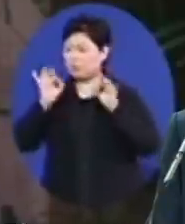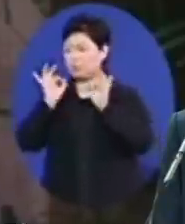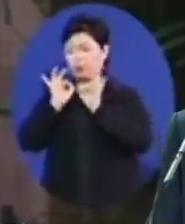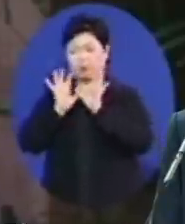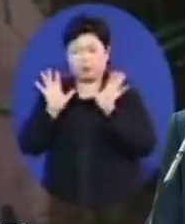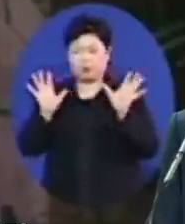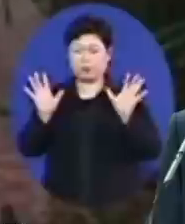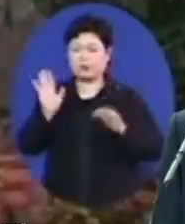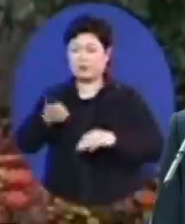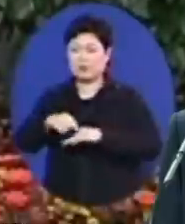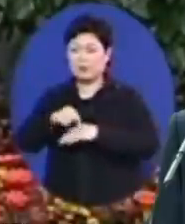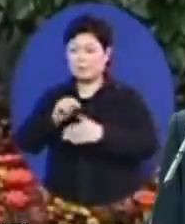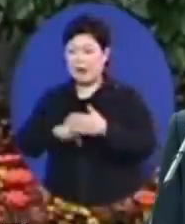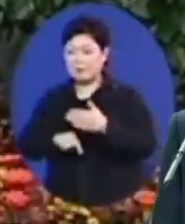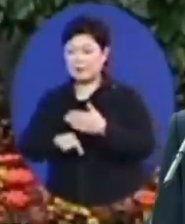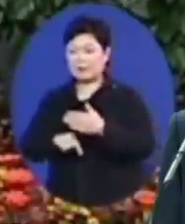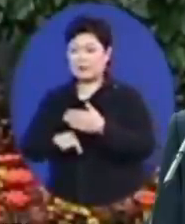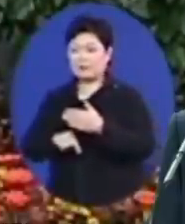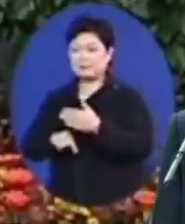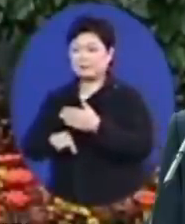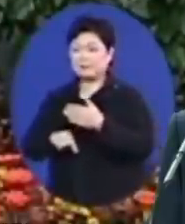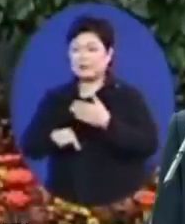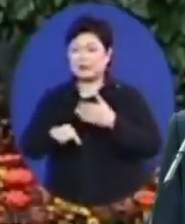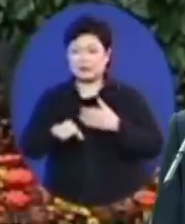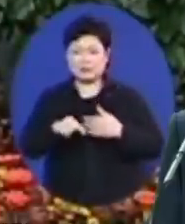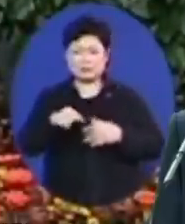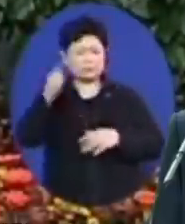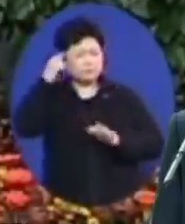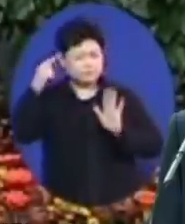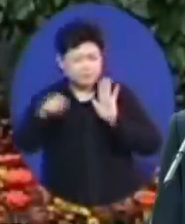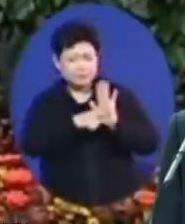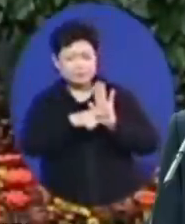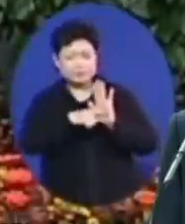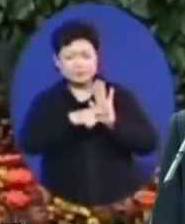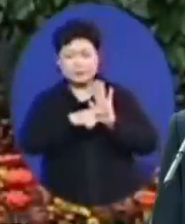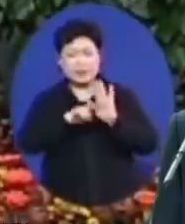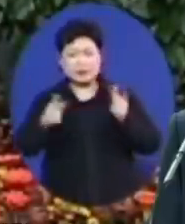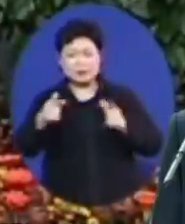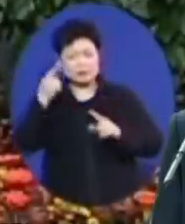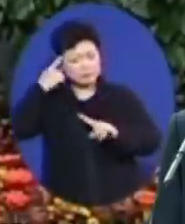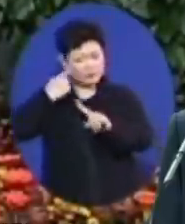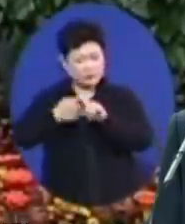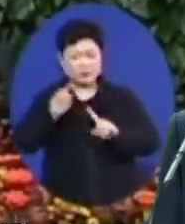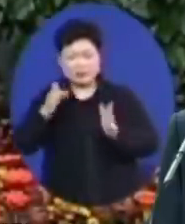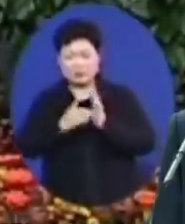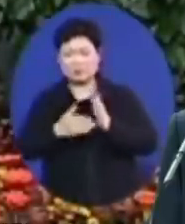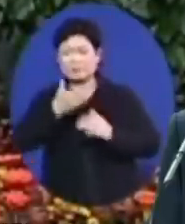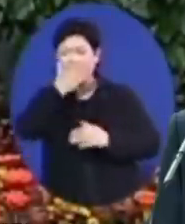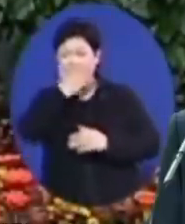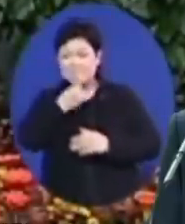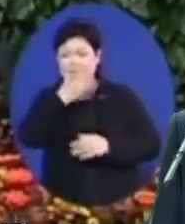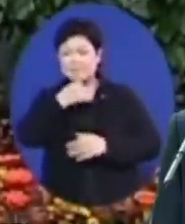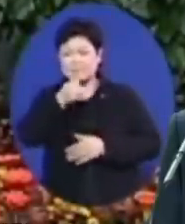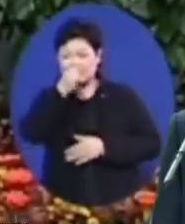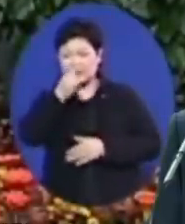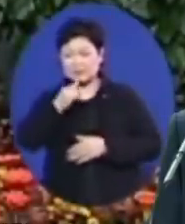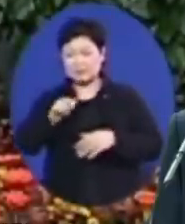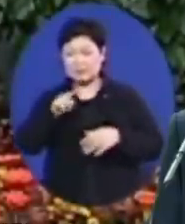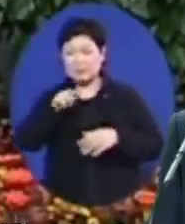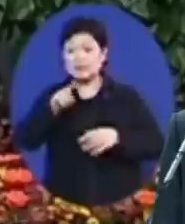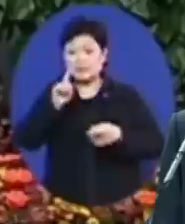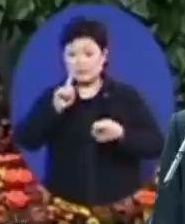것입니다. 마음이 긍정적이 되고 기쁨과 희망이 생겨나기 위해서는 있는 것으로 감사해야 되는